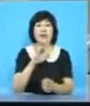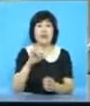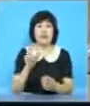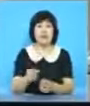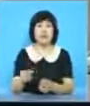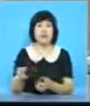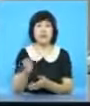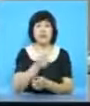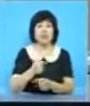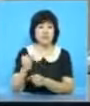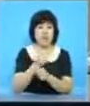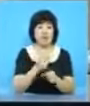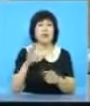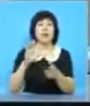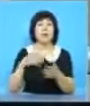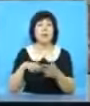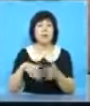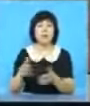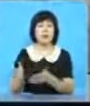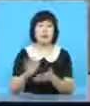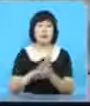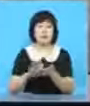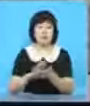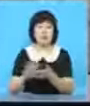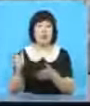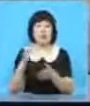түйеміз, одан іштіп балаларға талқан жасаймыз.